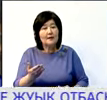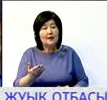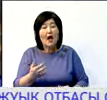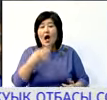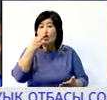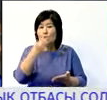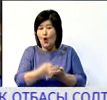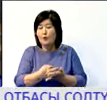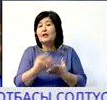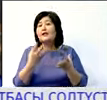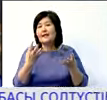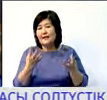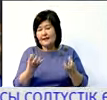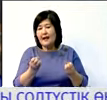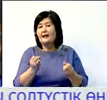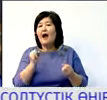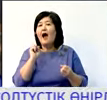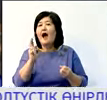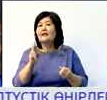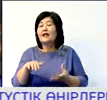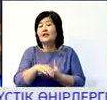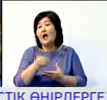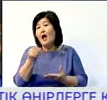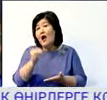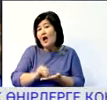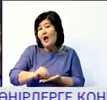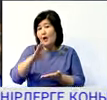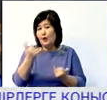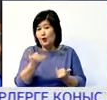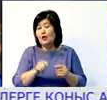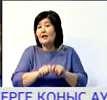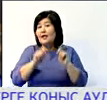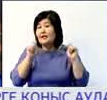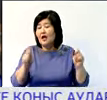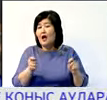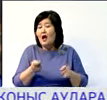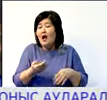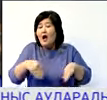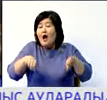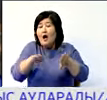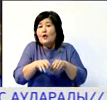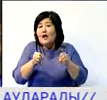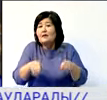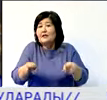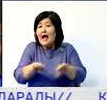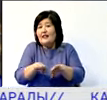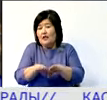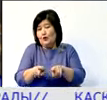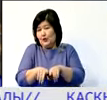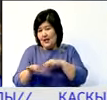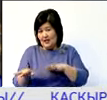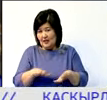экономикалық жауапкершілігін және акционерлердің капиталдың шығаруын ауыр қылмысқа теңестіру сияқты шараларға